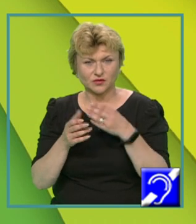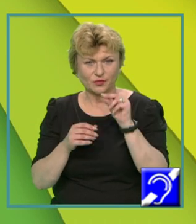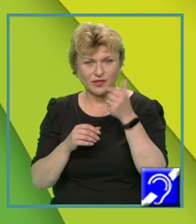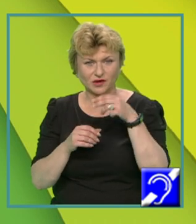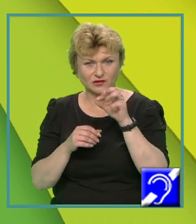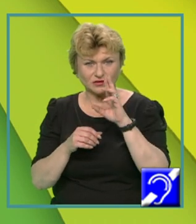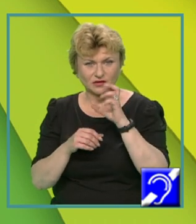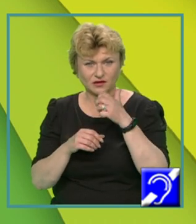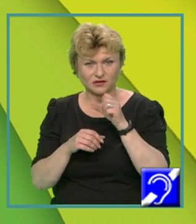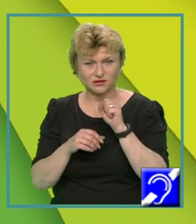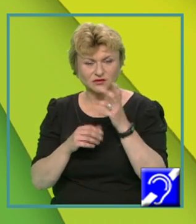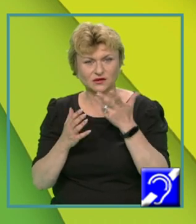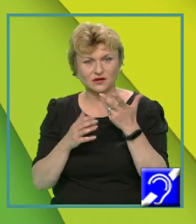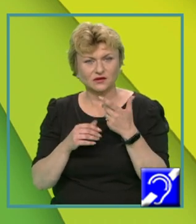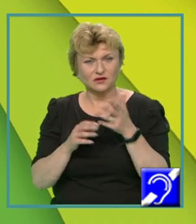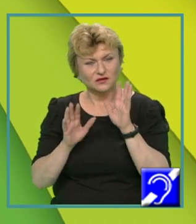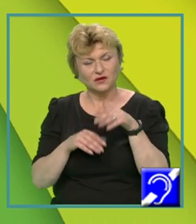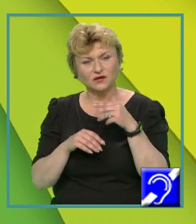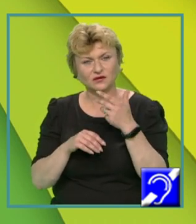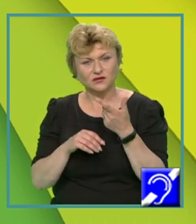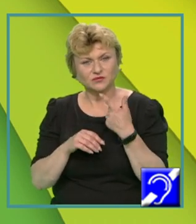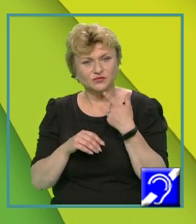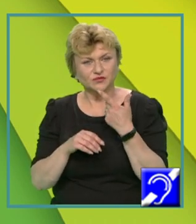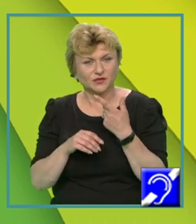care observați că secretă sucul pancreatic, care